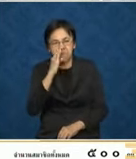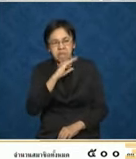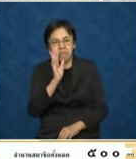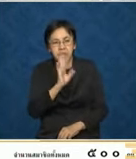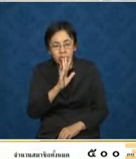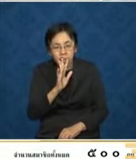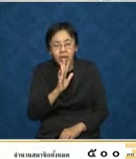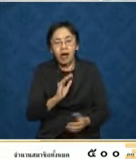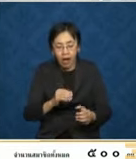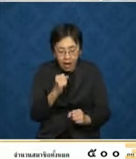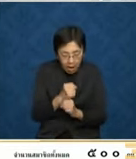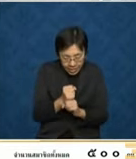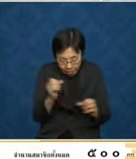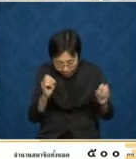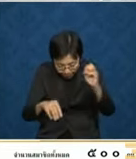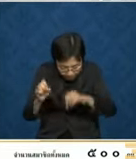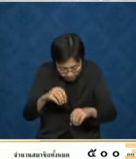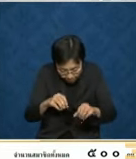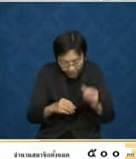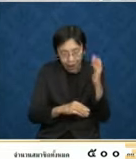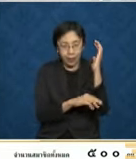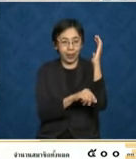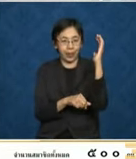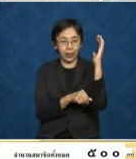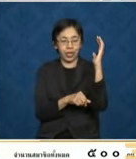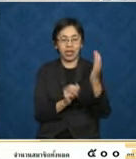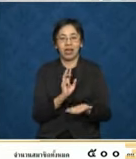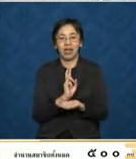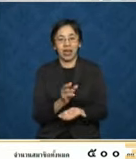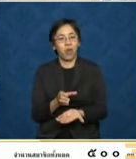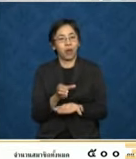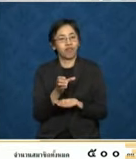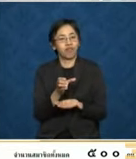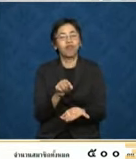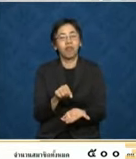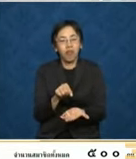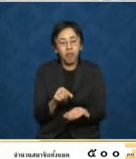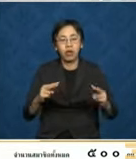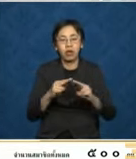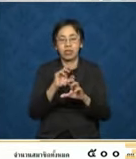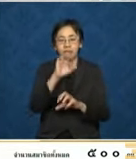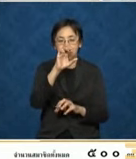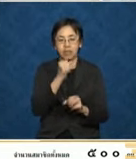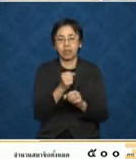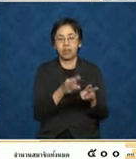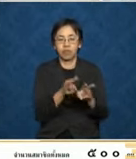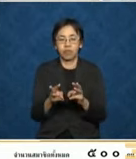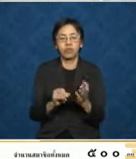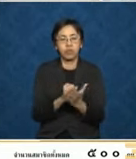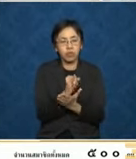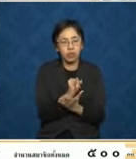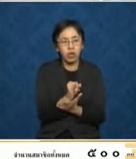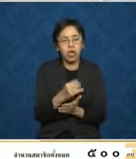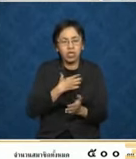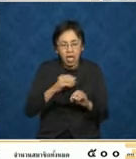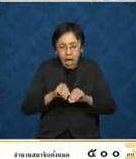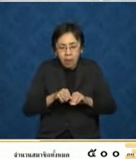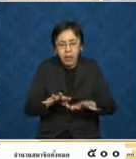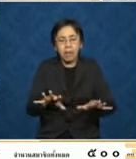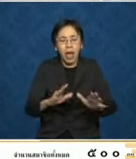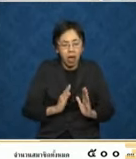ไปทำเป็นปุ๋ยนะครับตอนนี้ได้รางวัลพระราชทานอันนี้คือสิ่งที่ผมคิดว่ากระทรวงมหาดไทยมาถูกทางแล้วแต่ว่าจะทำไงให้มันขยาย